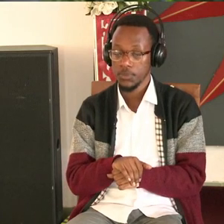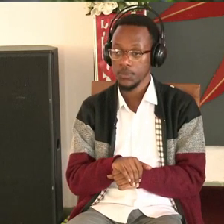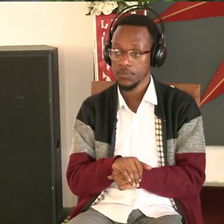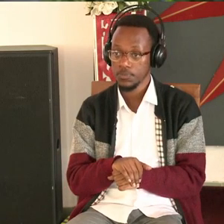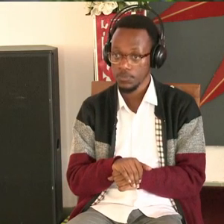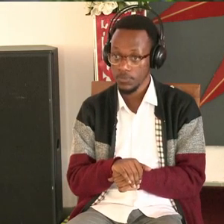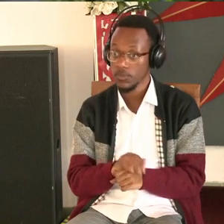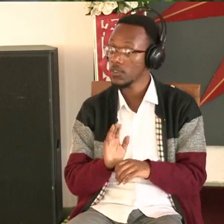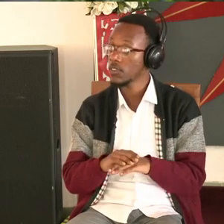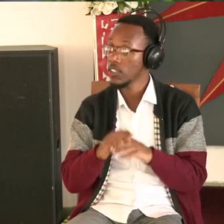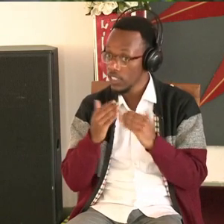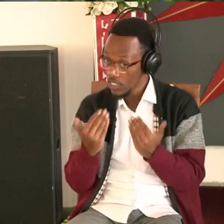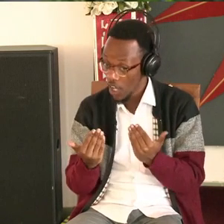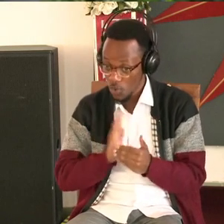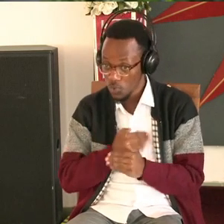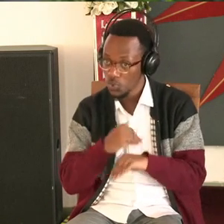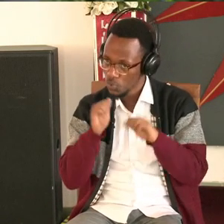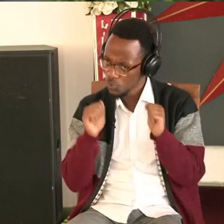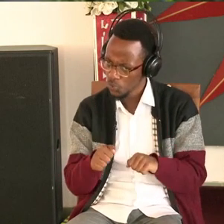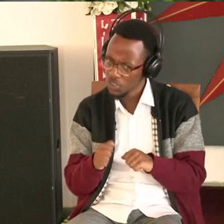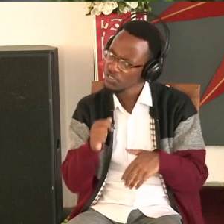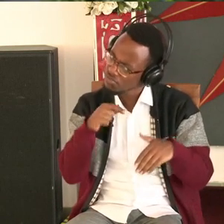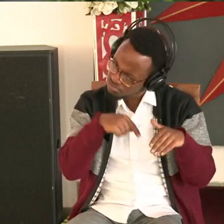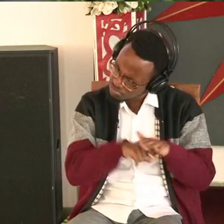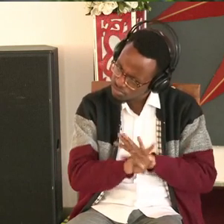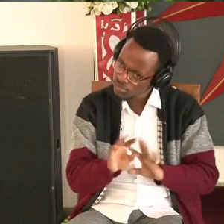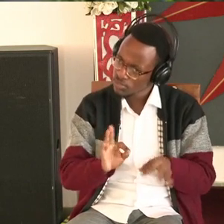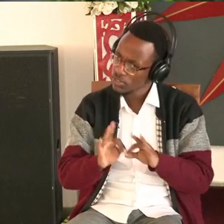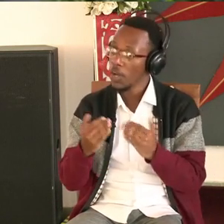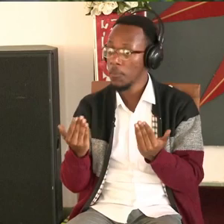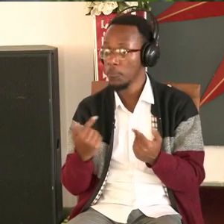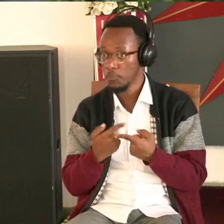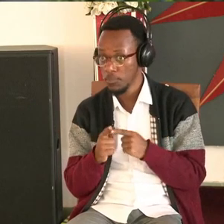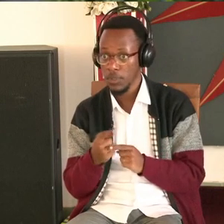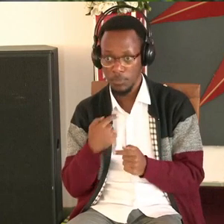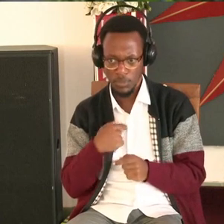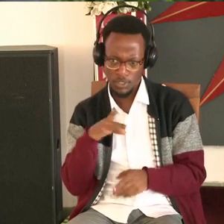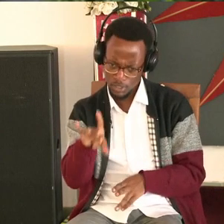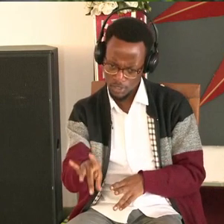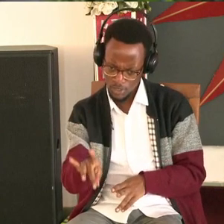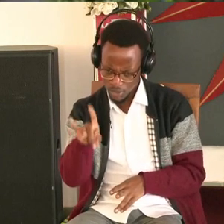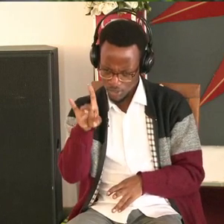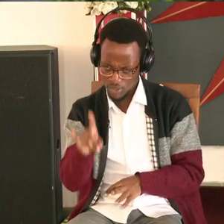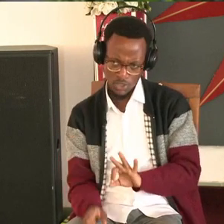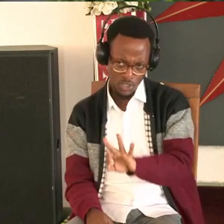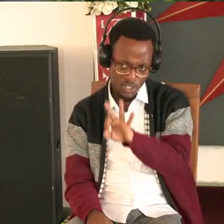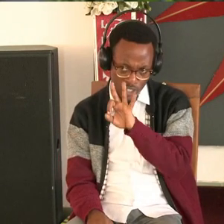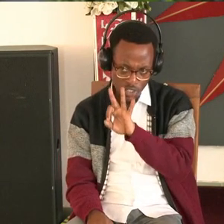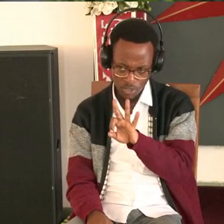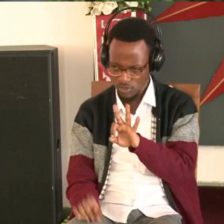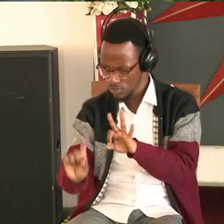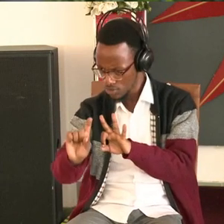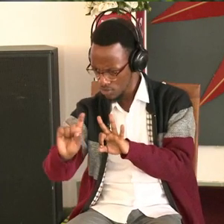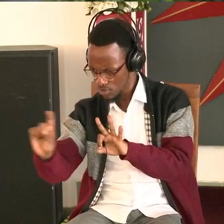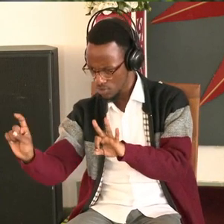Y plonger. Kandi noneho dushobora kubyinjira. Je n'ai choisi que trois de ces